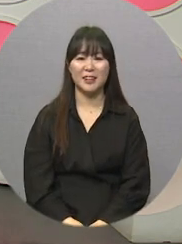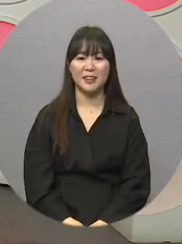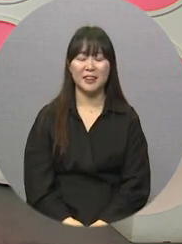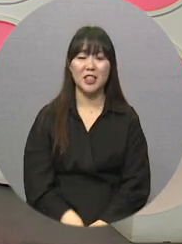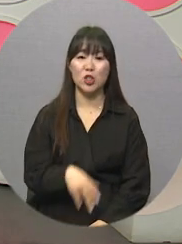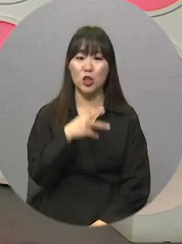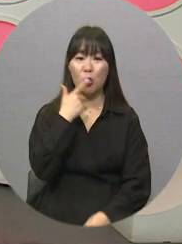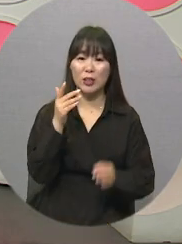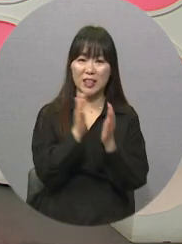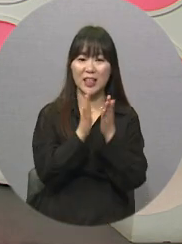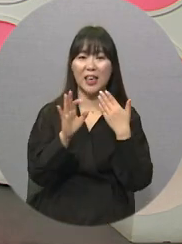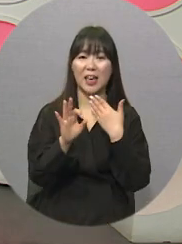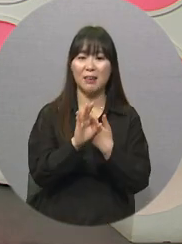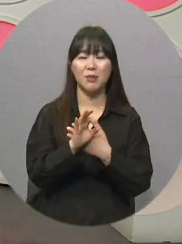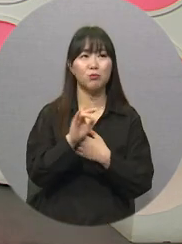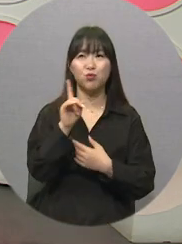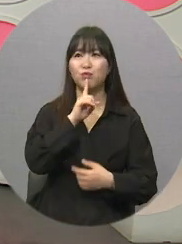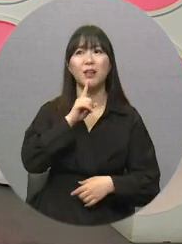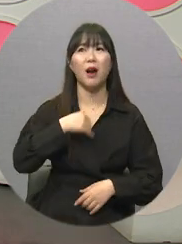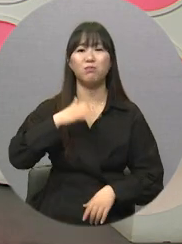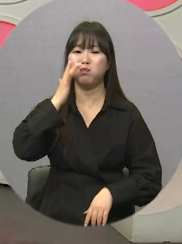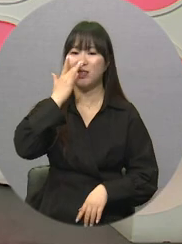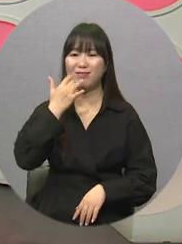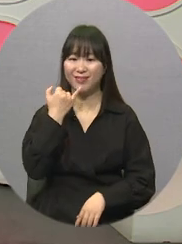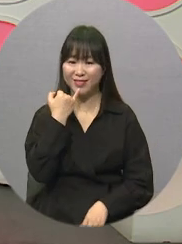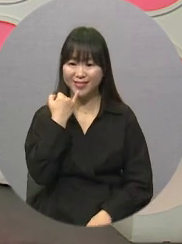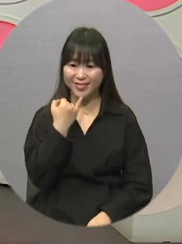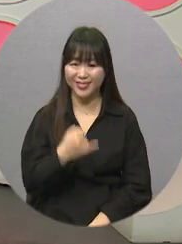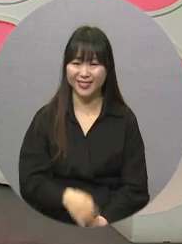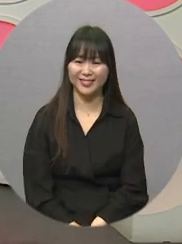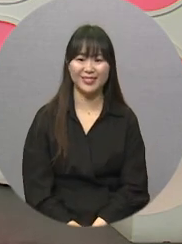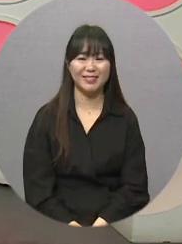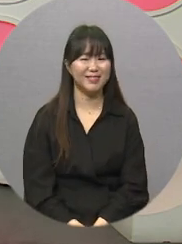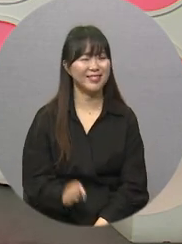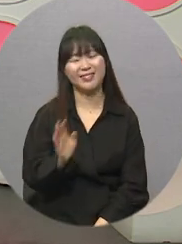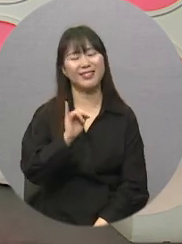영어로 시작하면 우리 손빈 씨 못 들어갈지도 모르는데 괜찮겠어요? 괜찮아요. 그 정도는. 네.